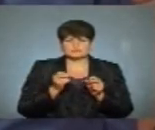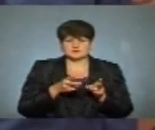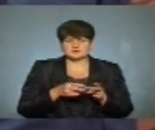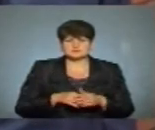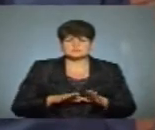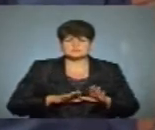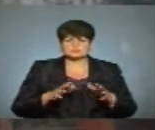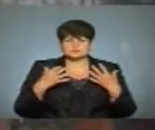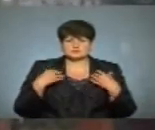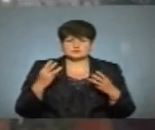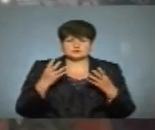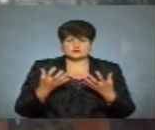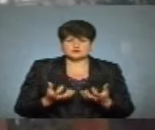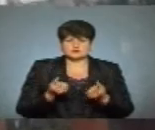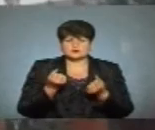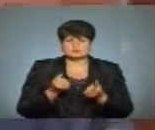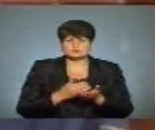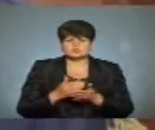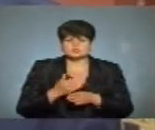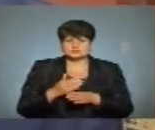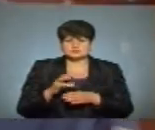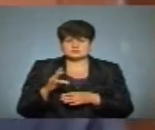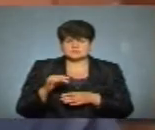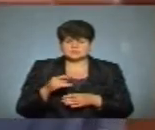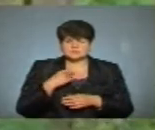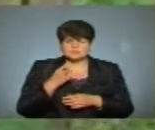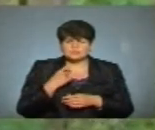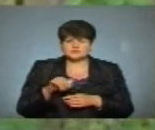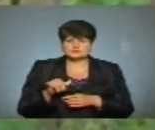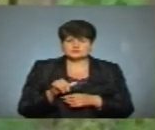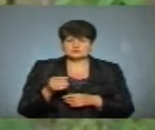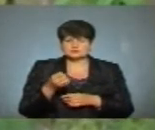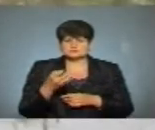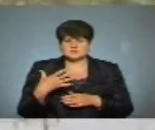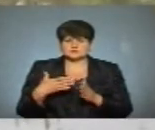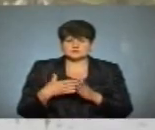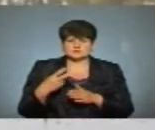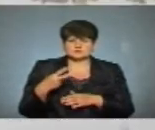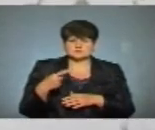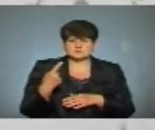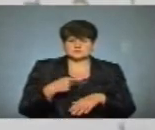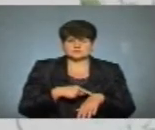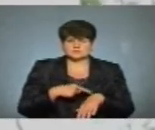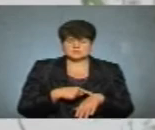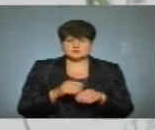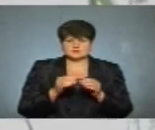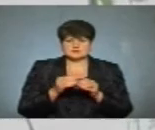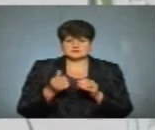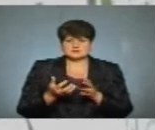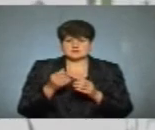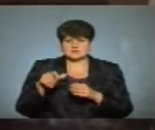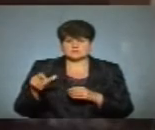Заступник начальника пожежно-рятувальної частини Монастириськів Тарас Жолобак каже, у суботу з 15 до 21 години 10